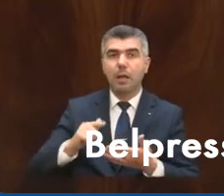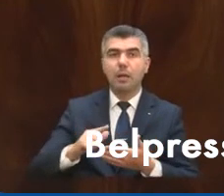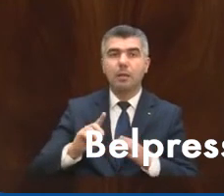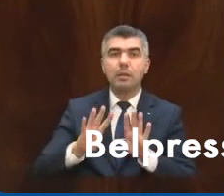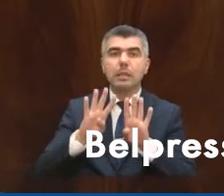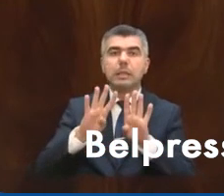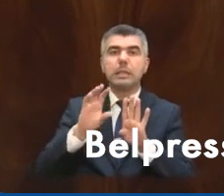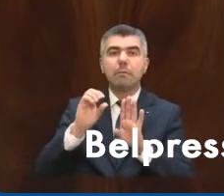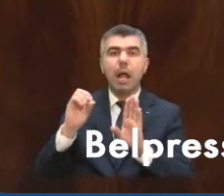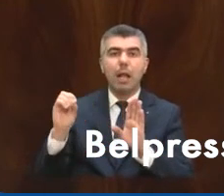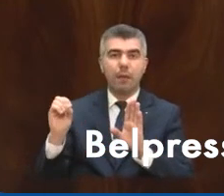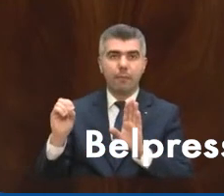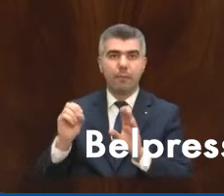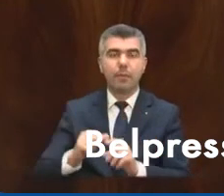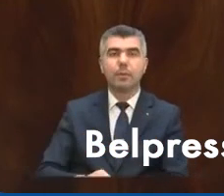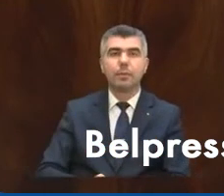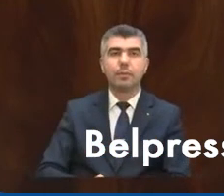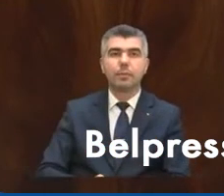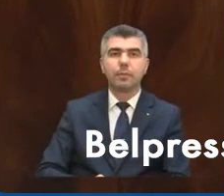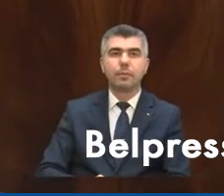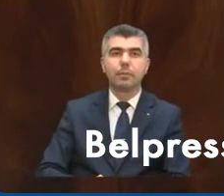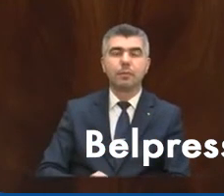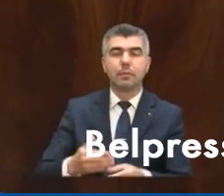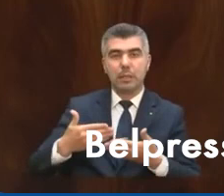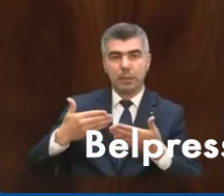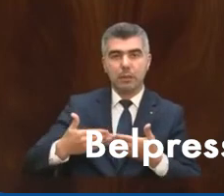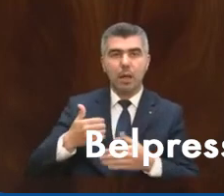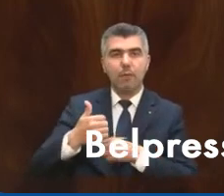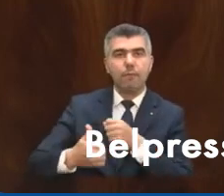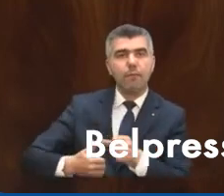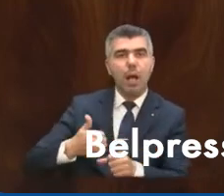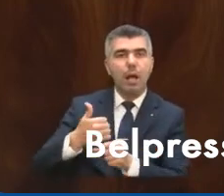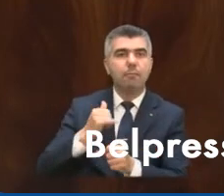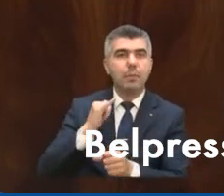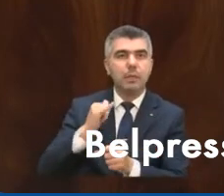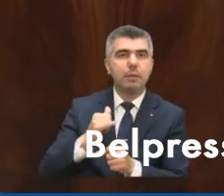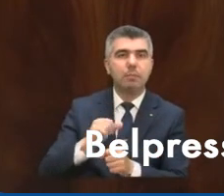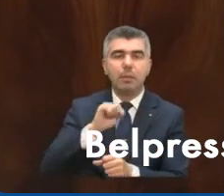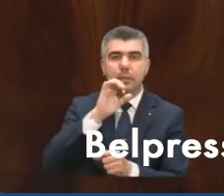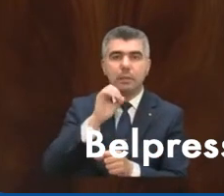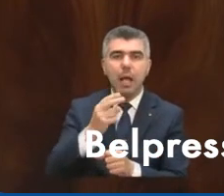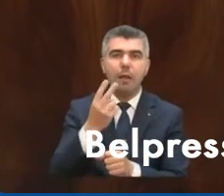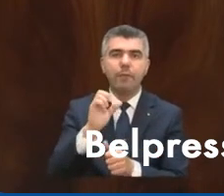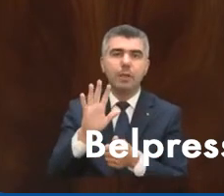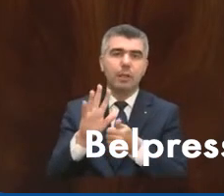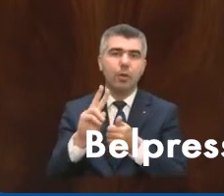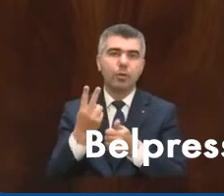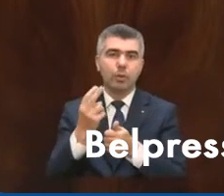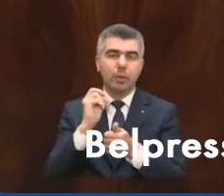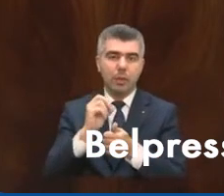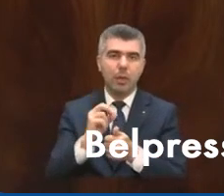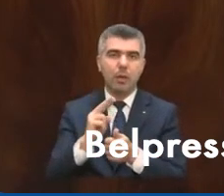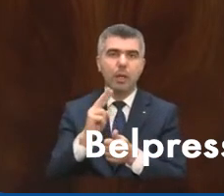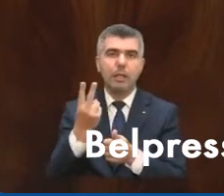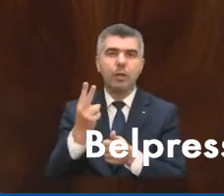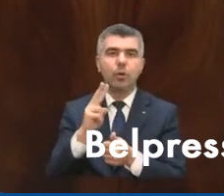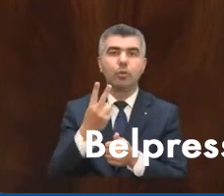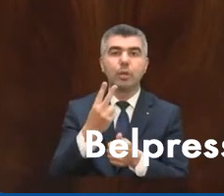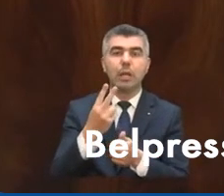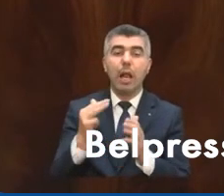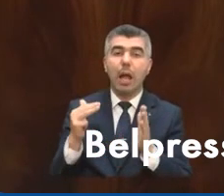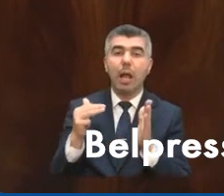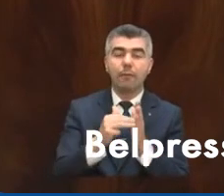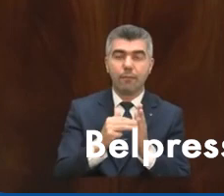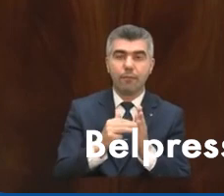8,000 اللي كنفورميوه كل عام، بغينا في 2026 نوصلوا ل 22,000، وبغينا